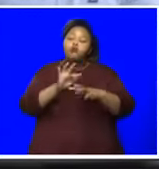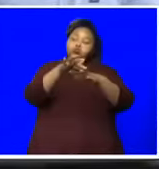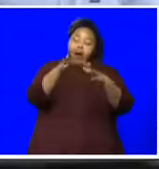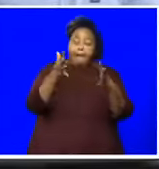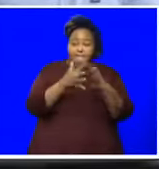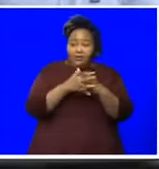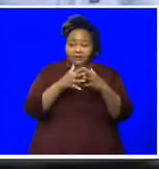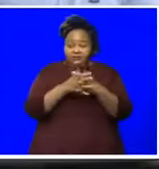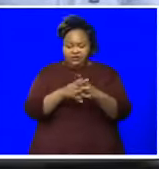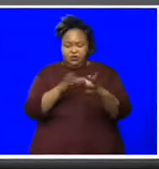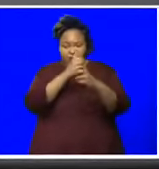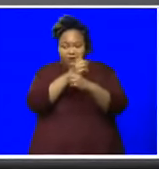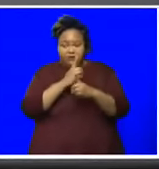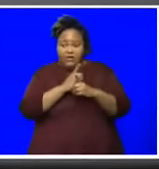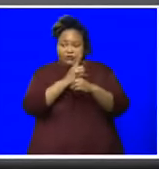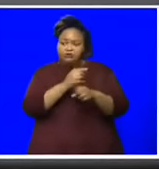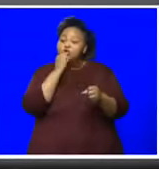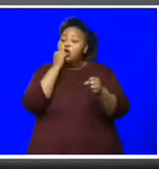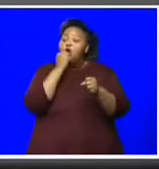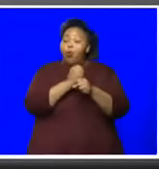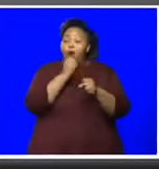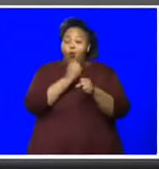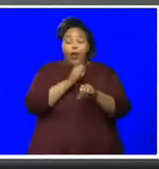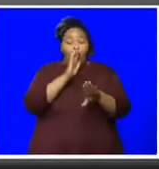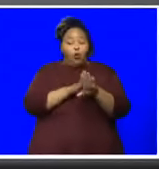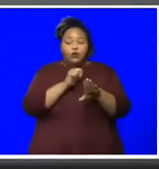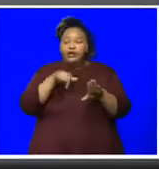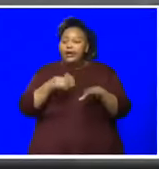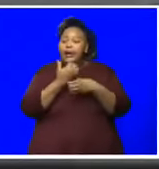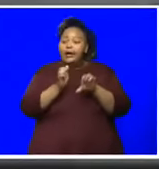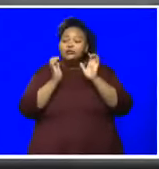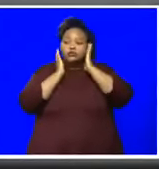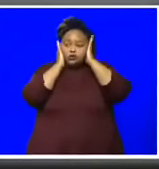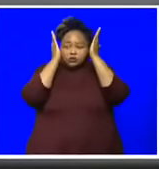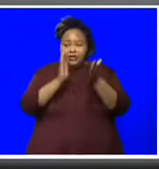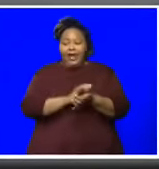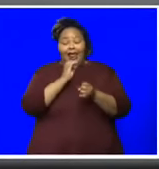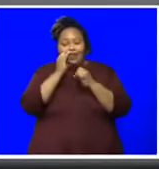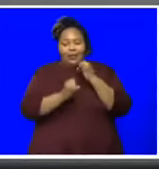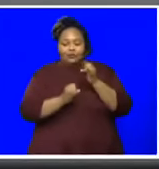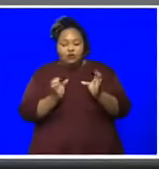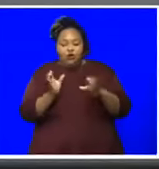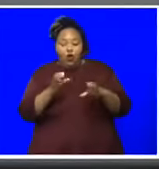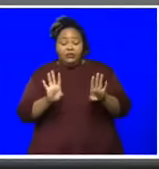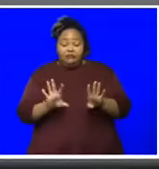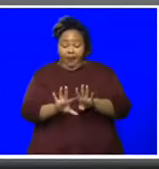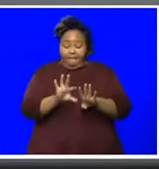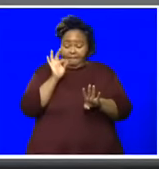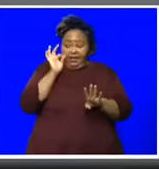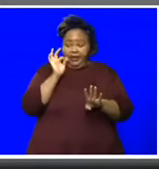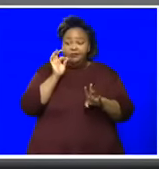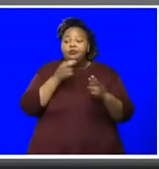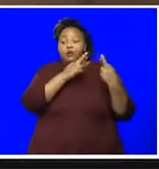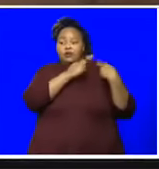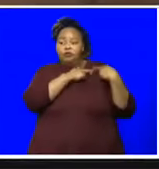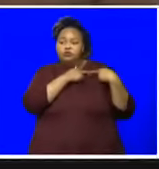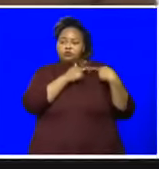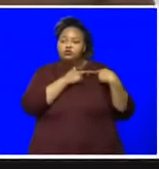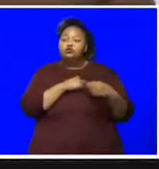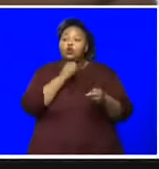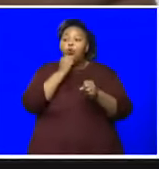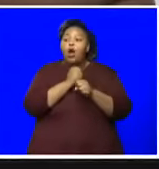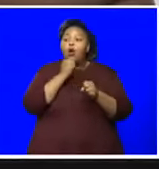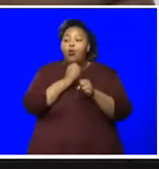yekweswelakala kwemisebenti kuleli wephethe ngekuthi kukhethwe libandla lelitawubuka kwekuthi tisetshentwa kanjani tindzaba